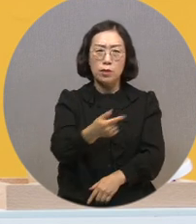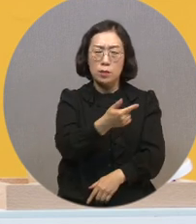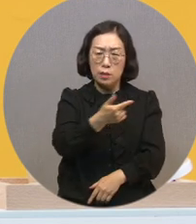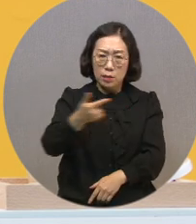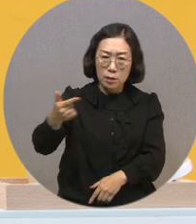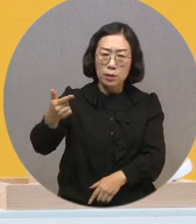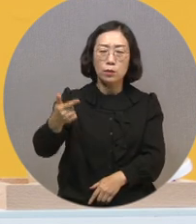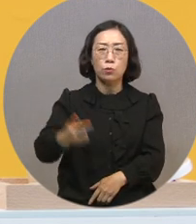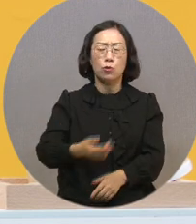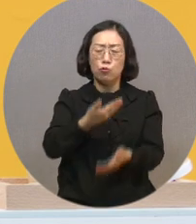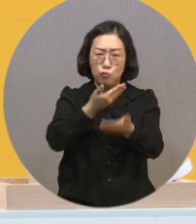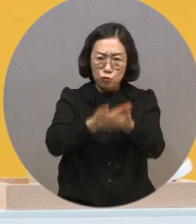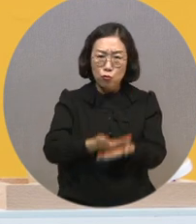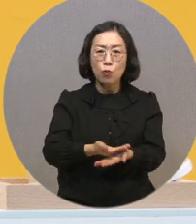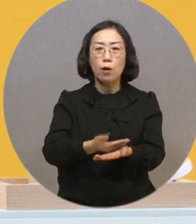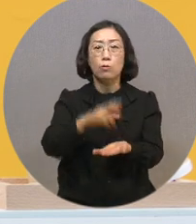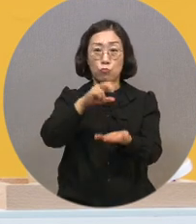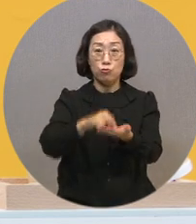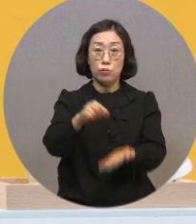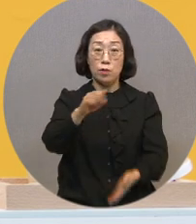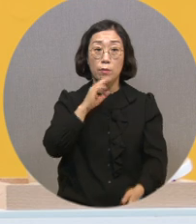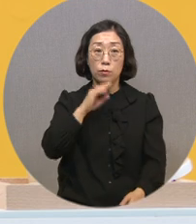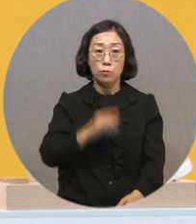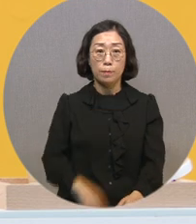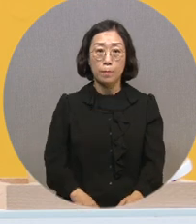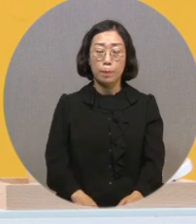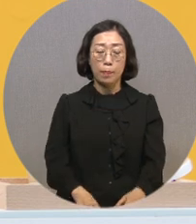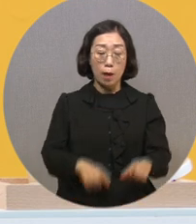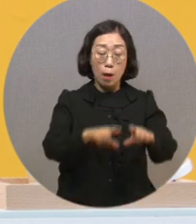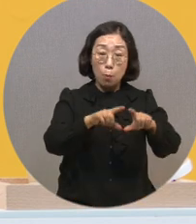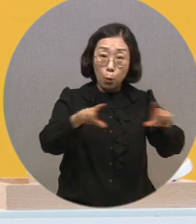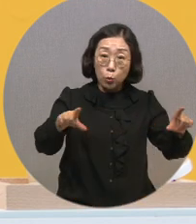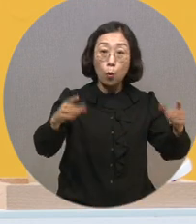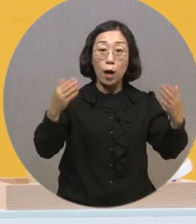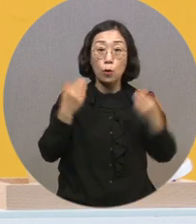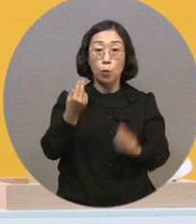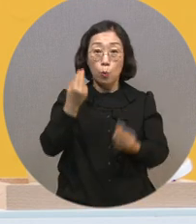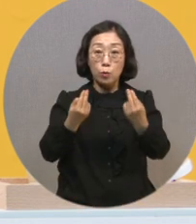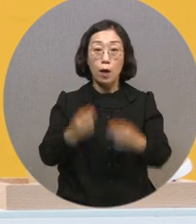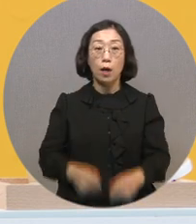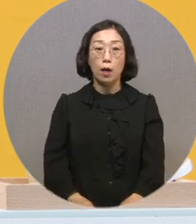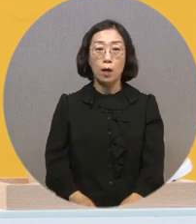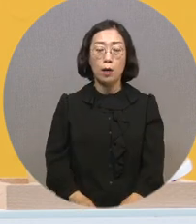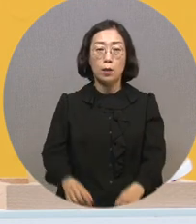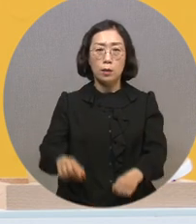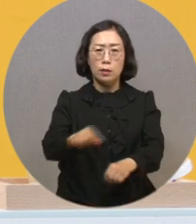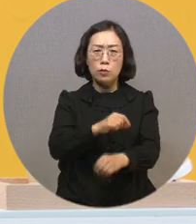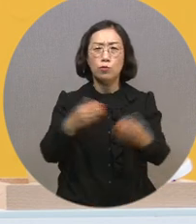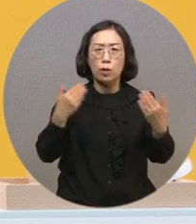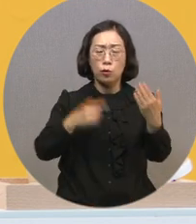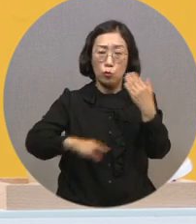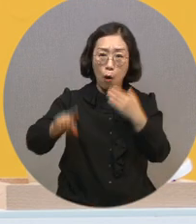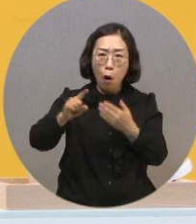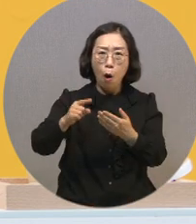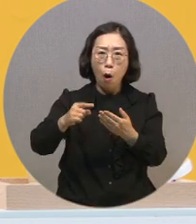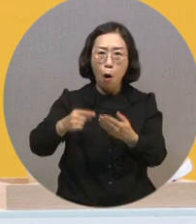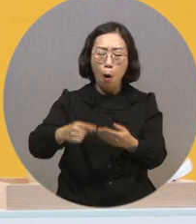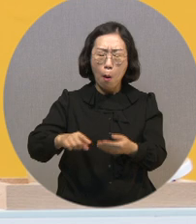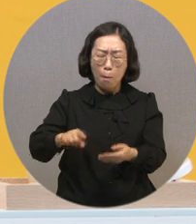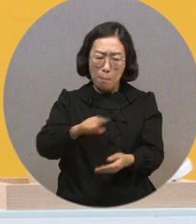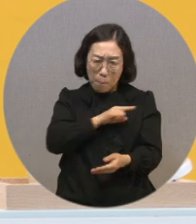굉장히 큰 이 메커니즘이 있는 거예요. 네. 일반 학교보다도 나는 지금 저는 특수학교가 먼저 우선 지원이 돼야